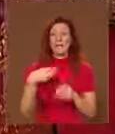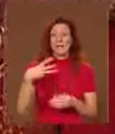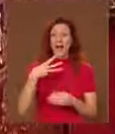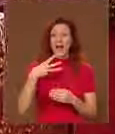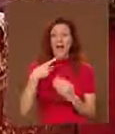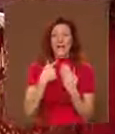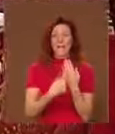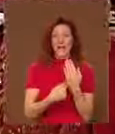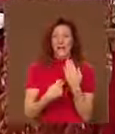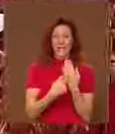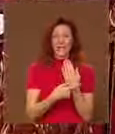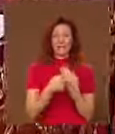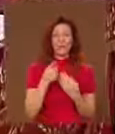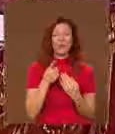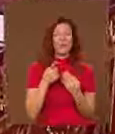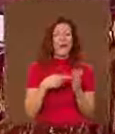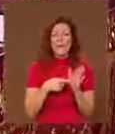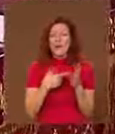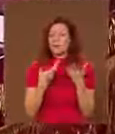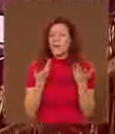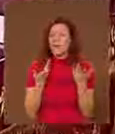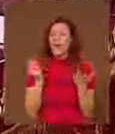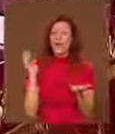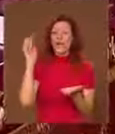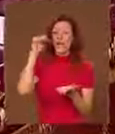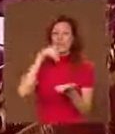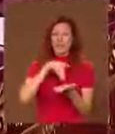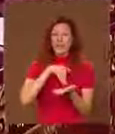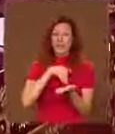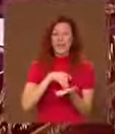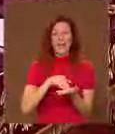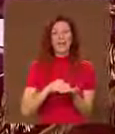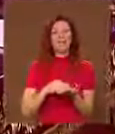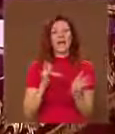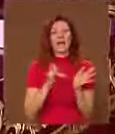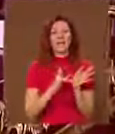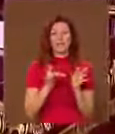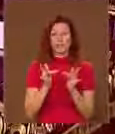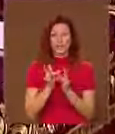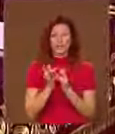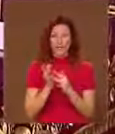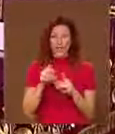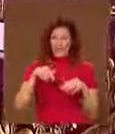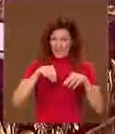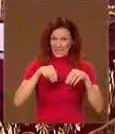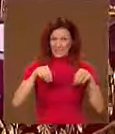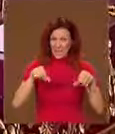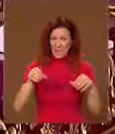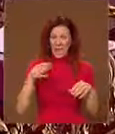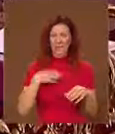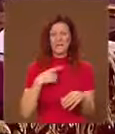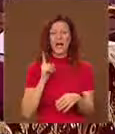изобразява идването на Сина Божий на земята и излизането му